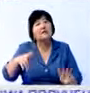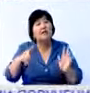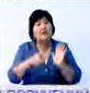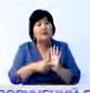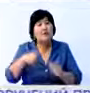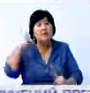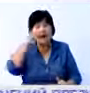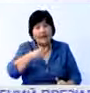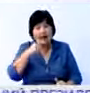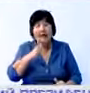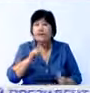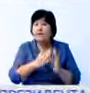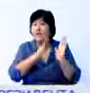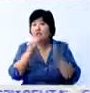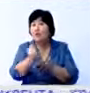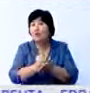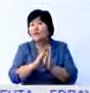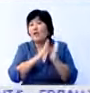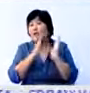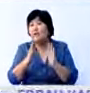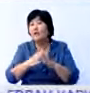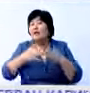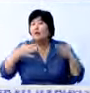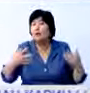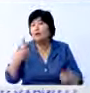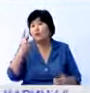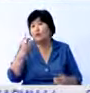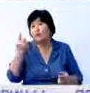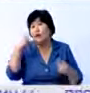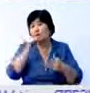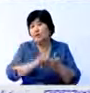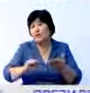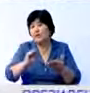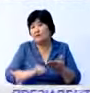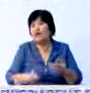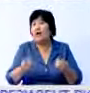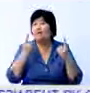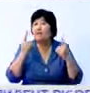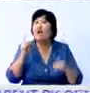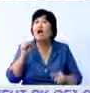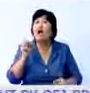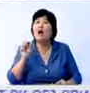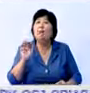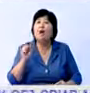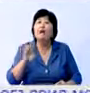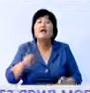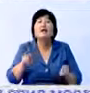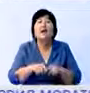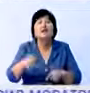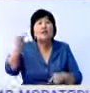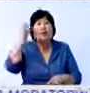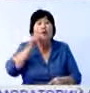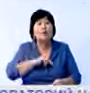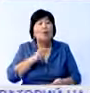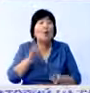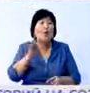57 годах. В книжном фонде библиотек свыше 200 произведений великого Абая, а также научные труды